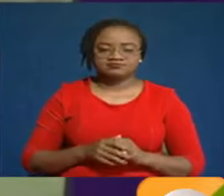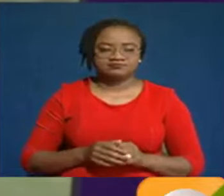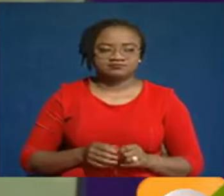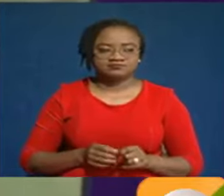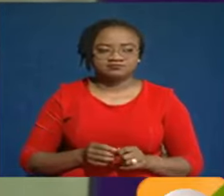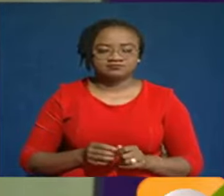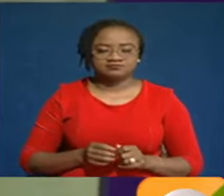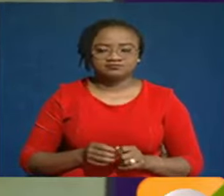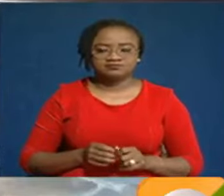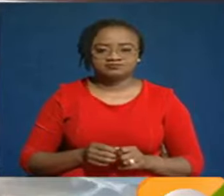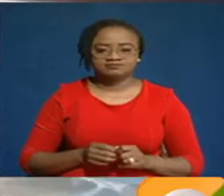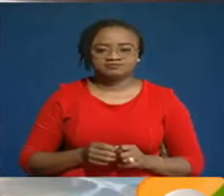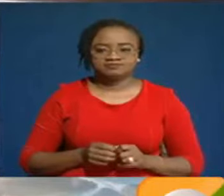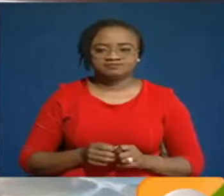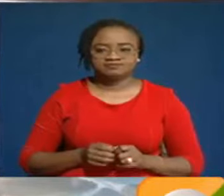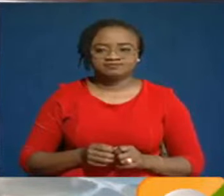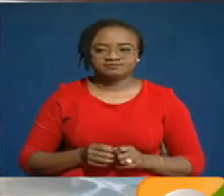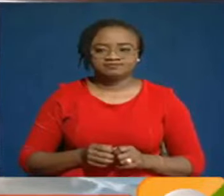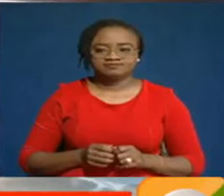a citizen.